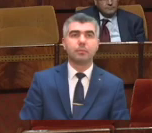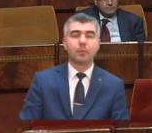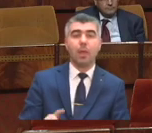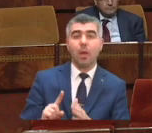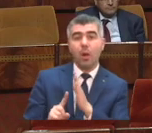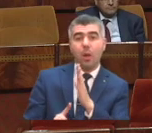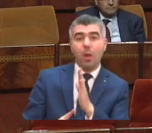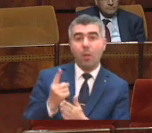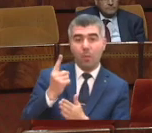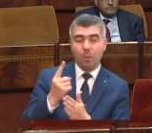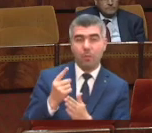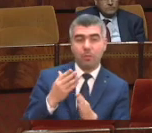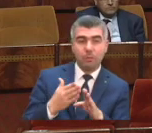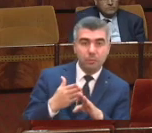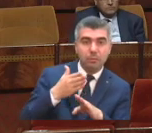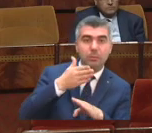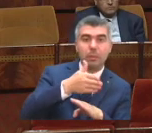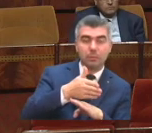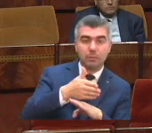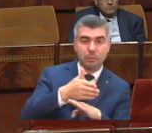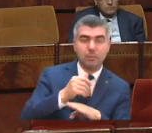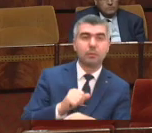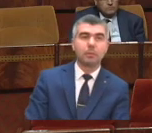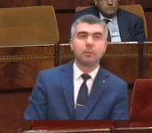حاجة الولوجية